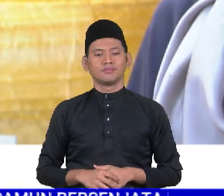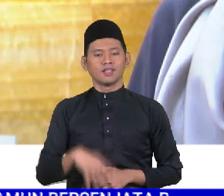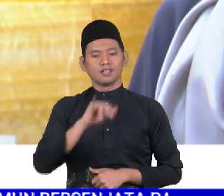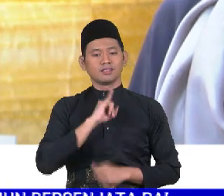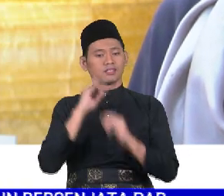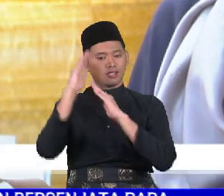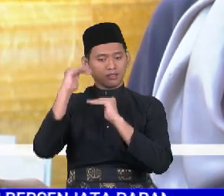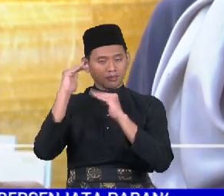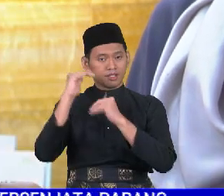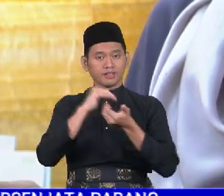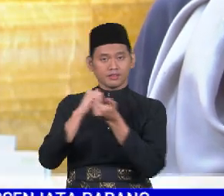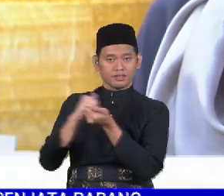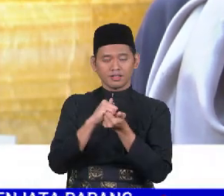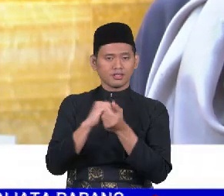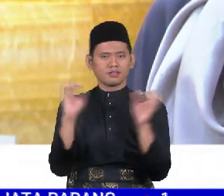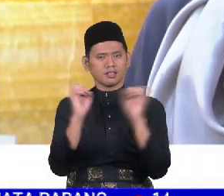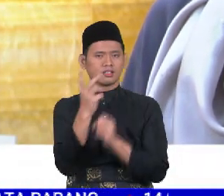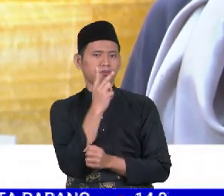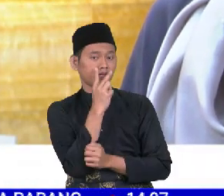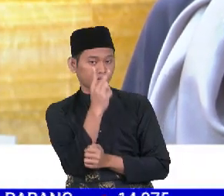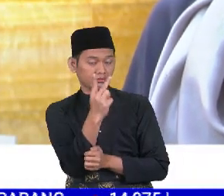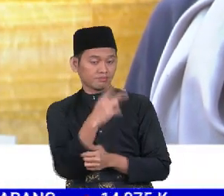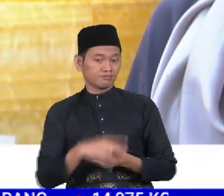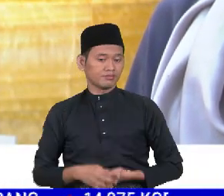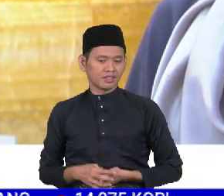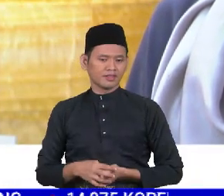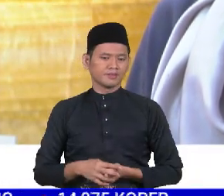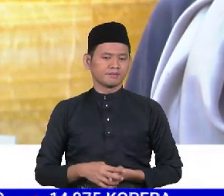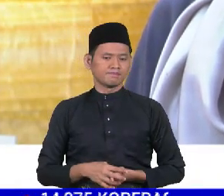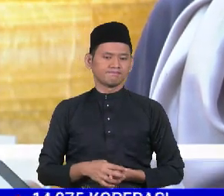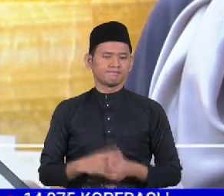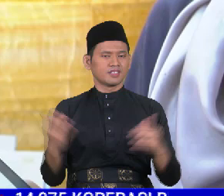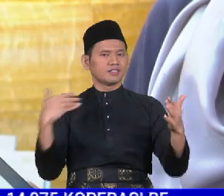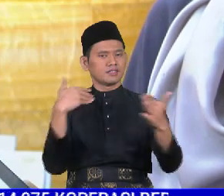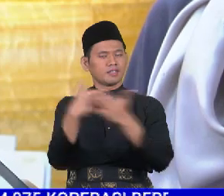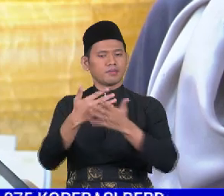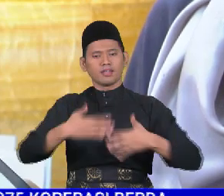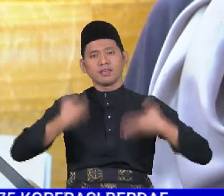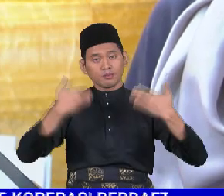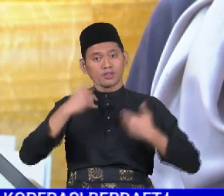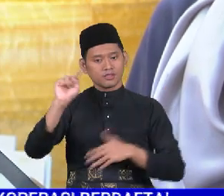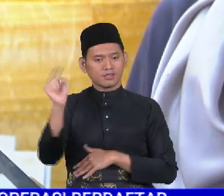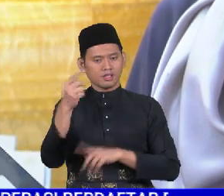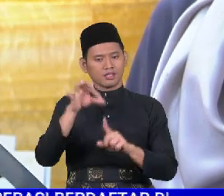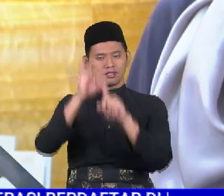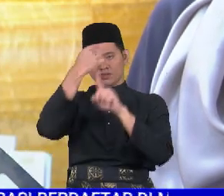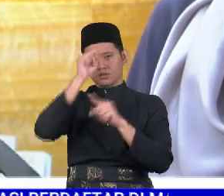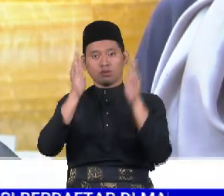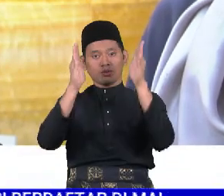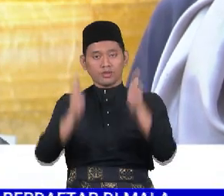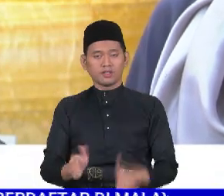Saya mengharapkan industri nasyid ini tidak dipandang hanya setakat hiburan eksklusif untuk orang-orang Islam